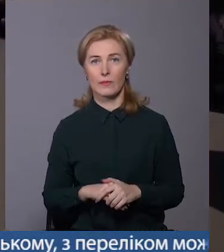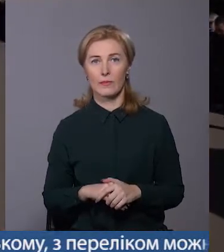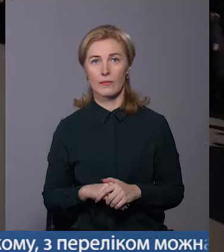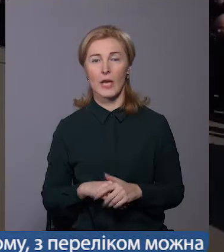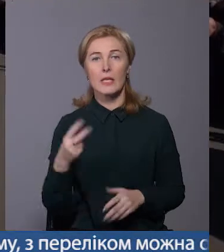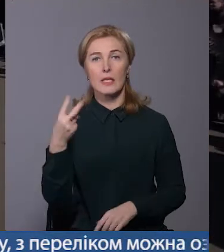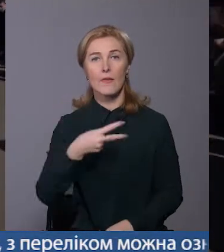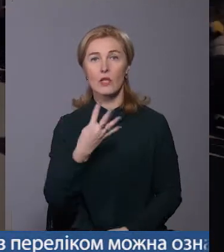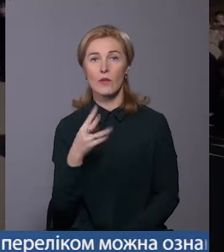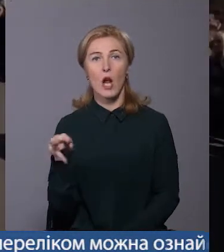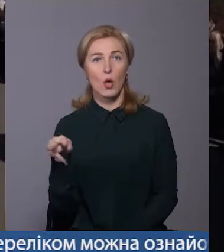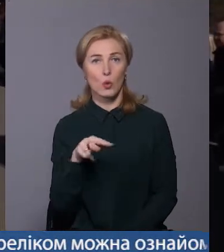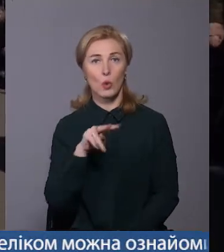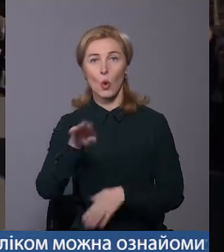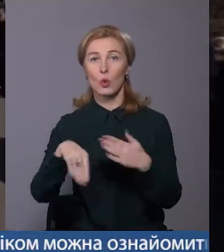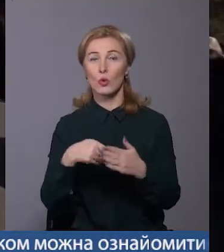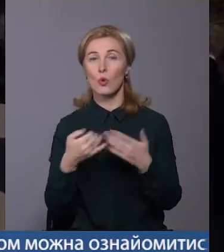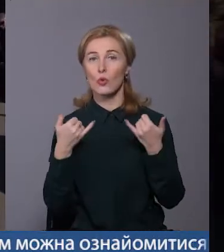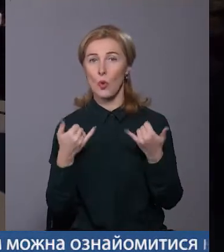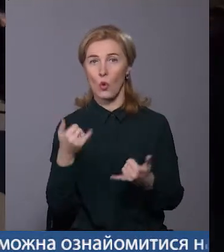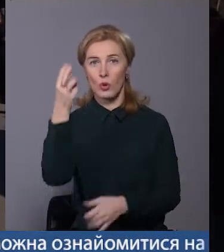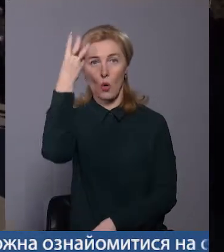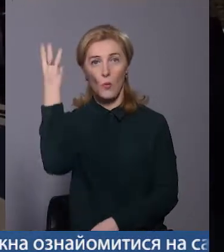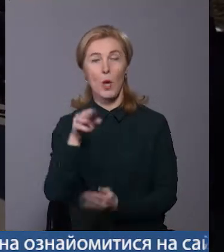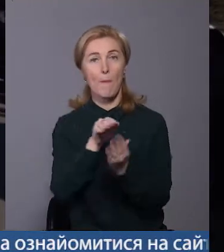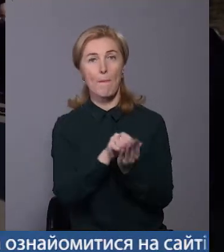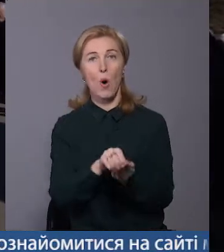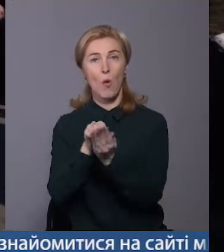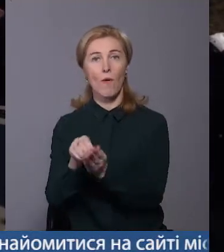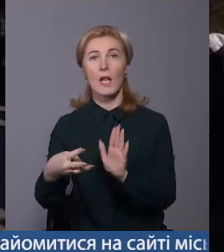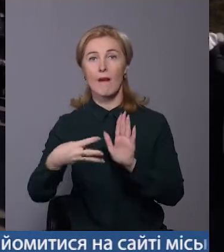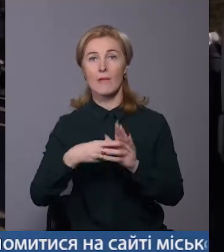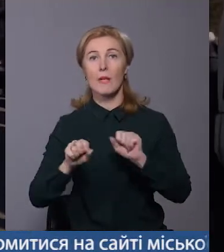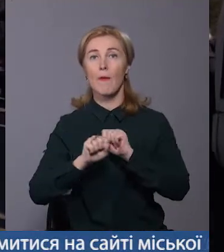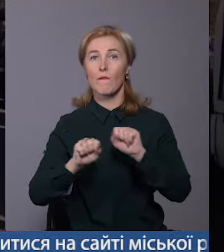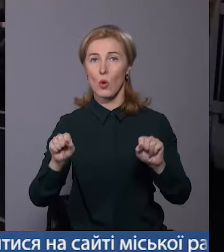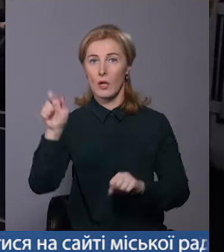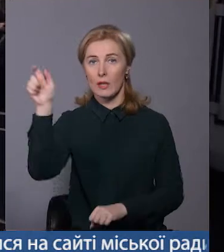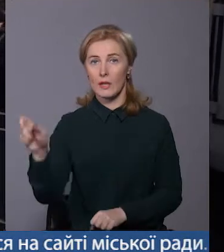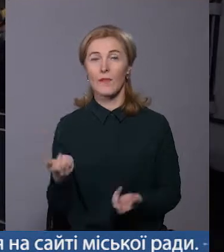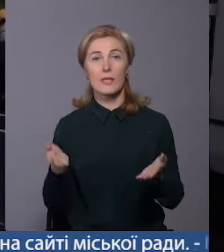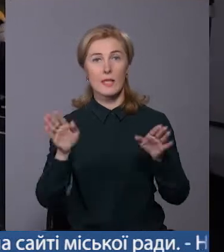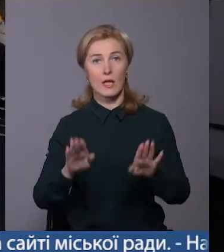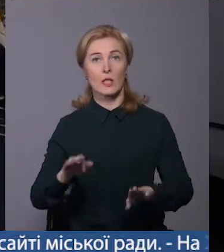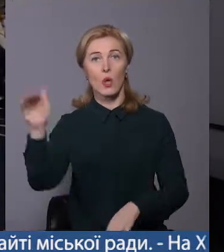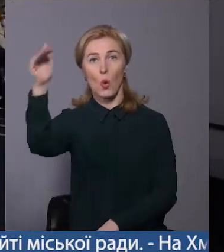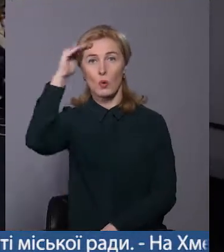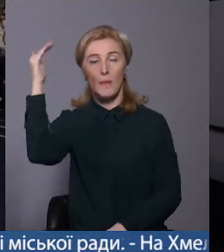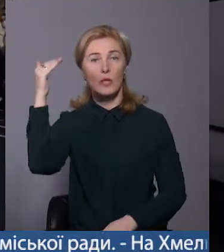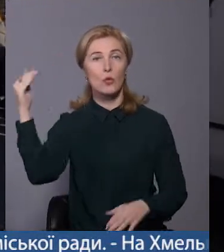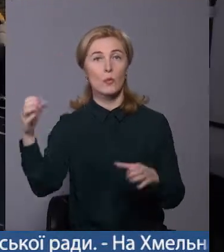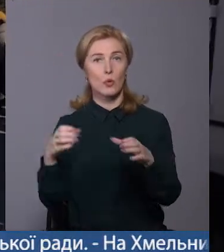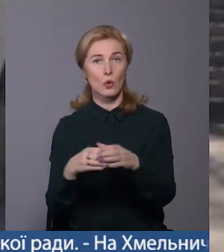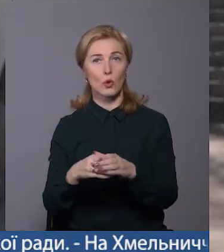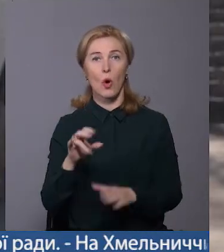З 24 лютого і до сьогодні у Хмельницькому поховали уже 8 воїнів. Вони навіки залишаться у небесному строю.